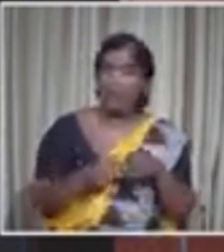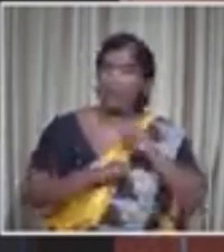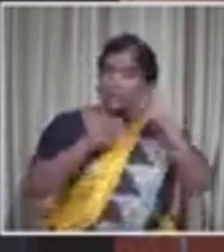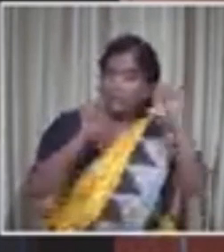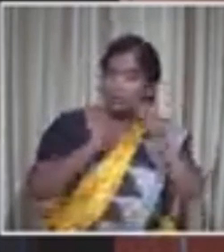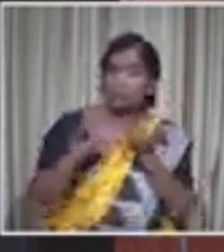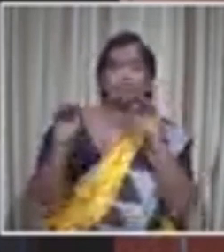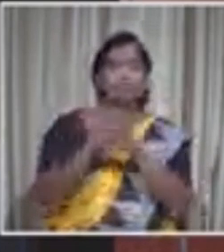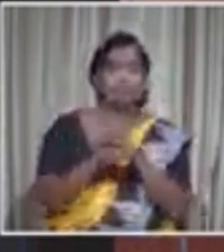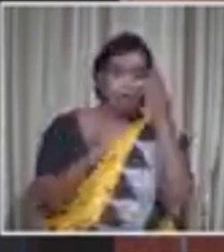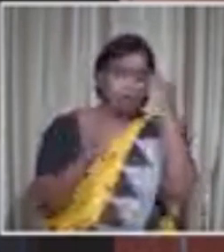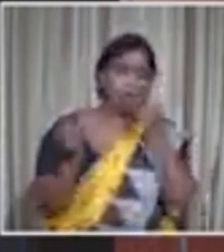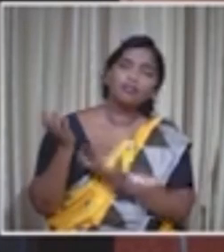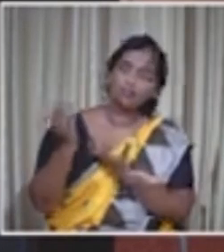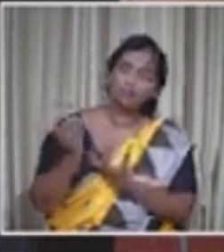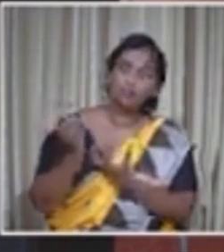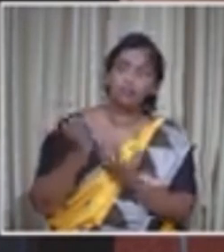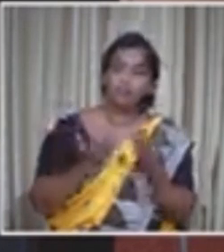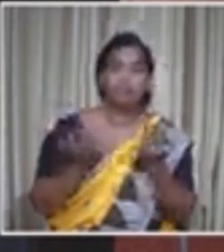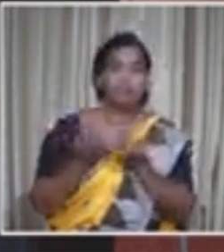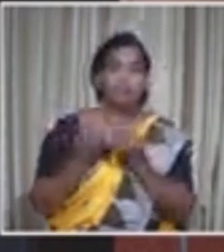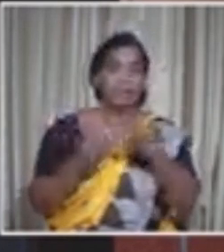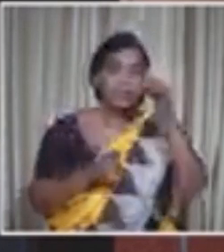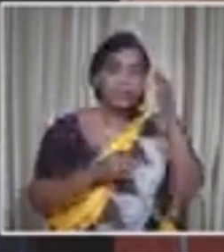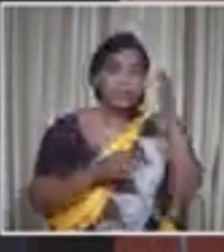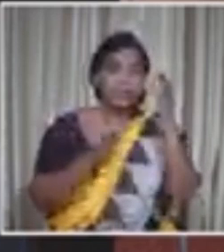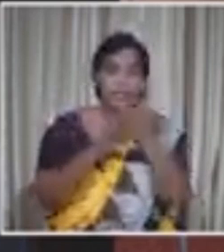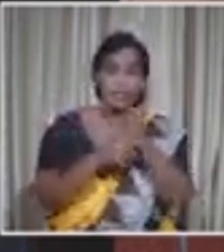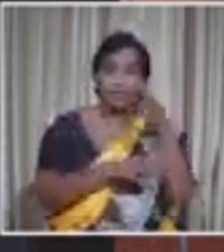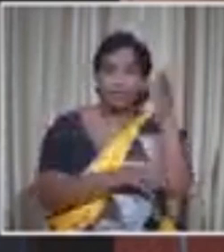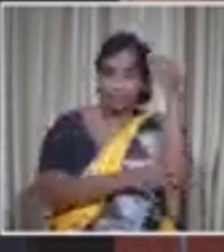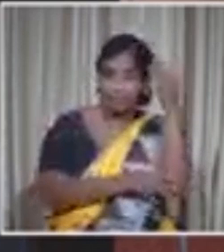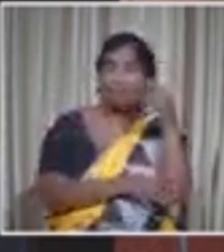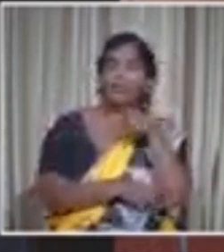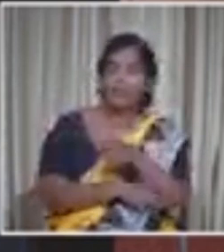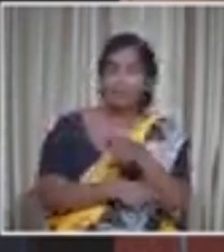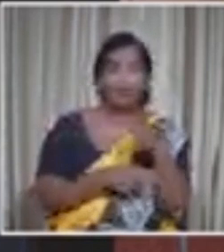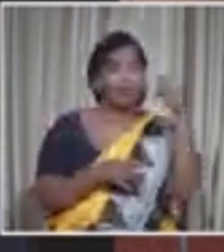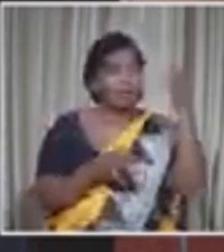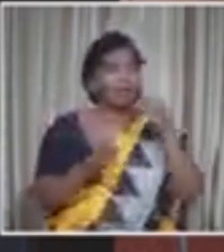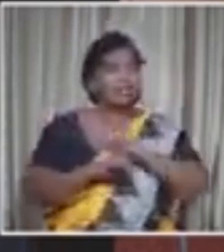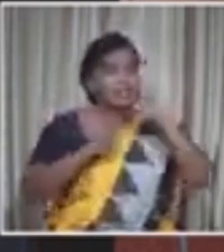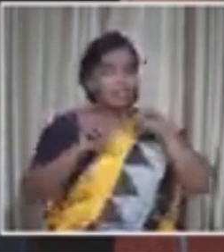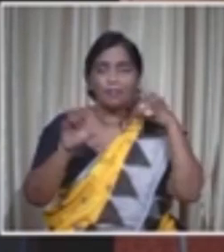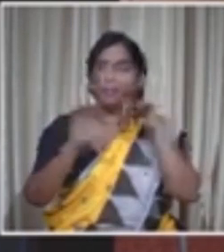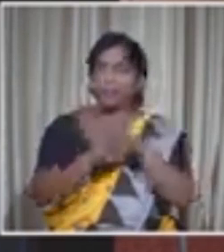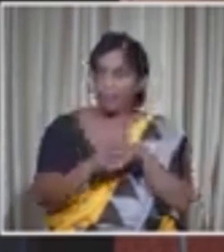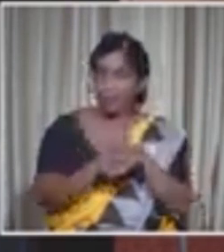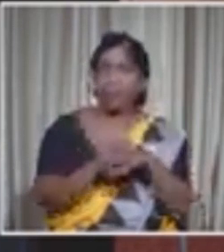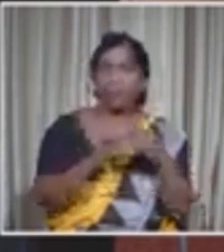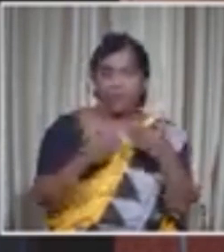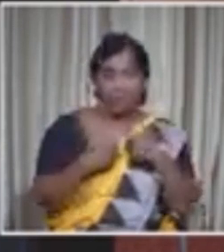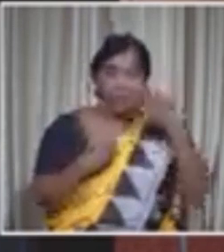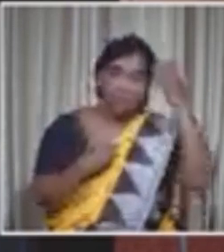சிறார்கள் சிங்க கொடிகளை ஏந்தி கொண்டிருக்கிறார்கள். ஒரு காலம் திரும்பி பாருங்கள் கௌரவ தவிசாளர் அவர்களே, நாங்கள் கொல்லப்பட்ட பொழுது,